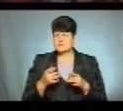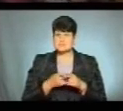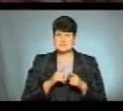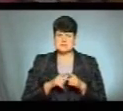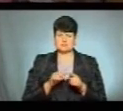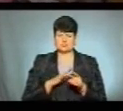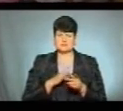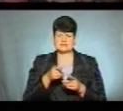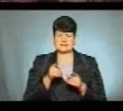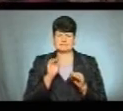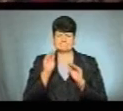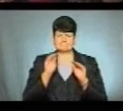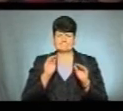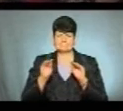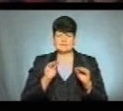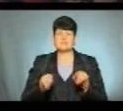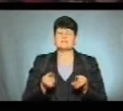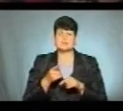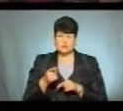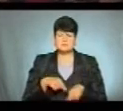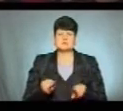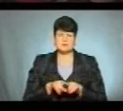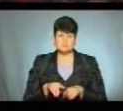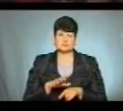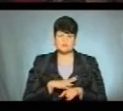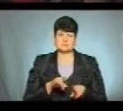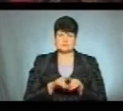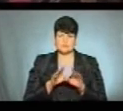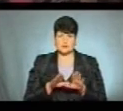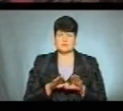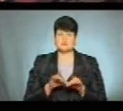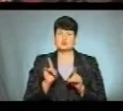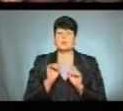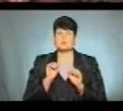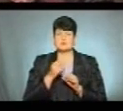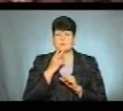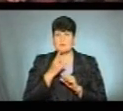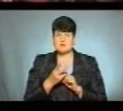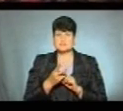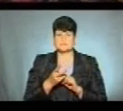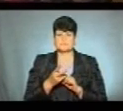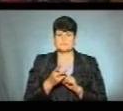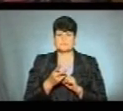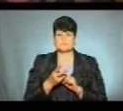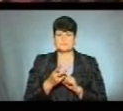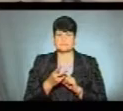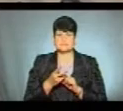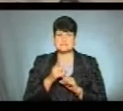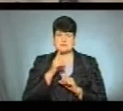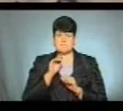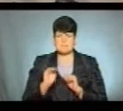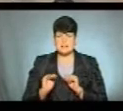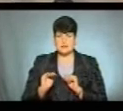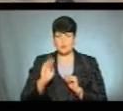були отакі інтер'єри. Так і в Тернопільській синагозі було так само. От, що ми можемо бачити? Ми можемо бачити